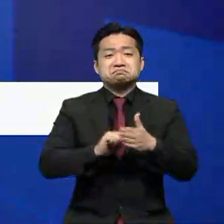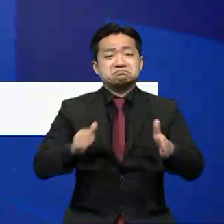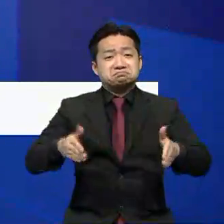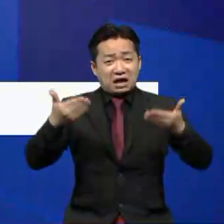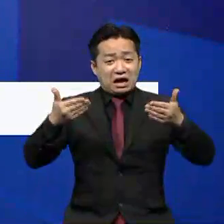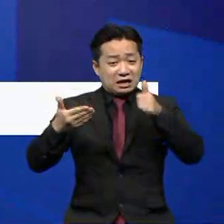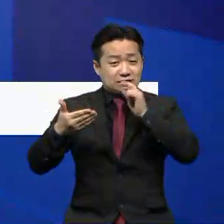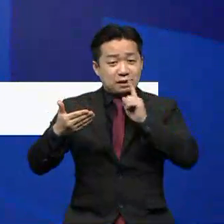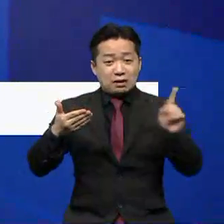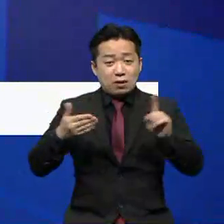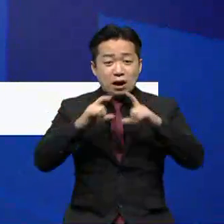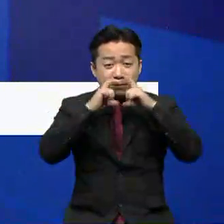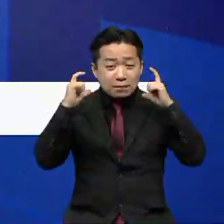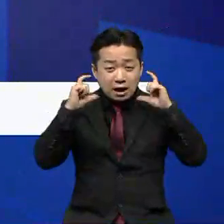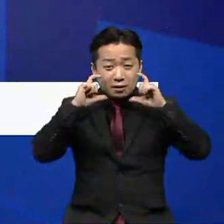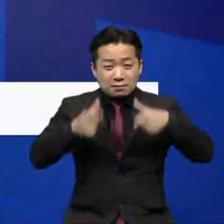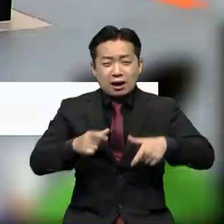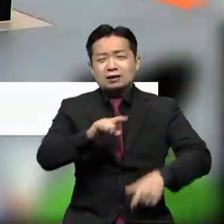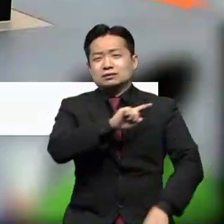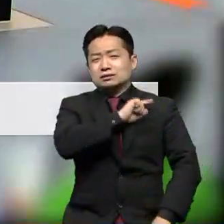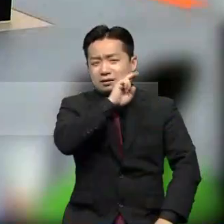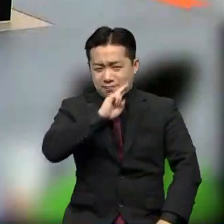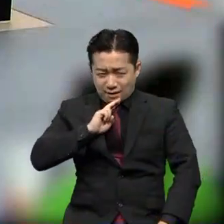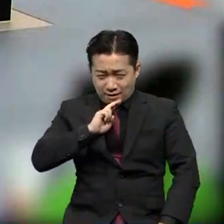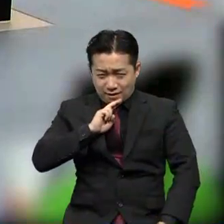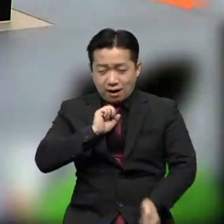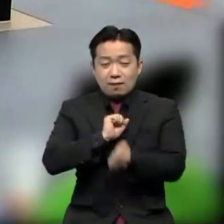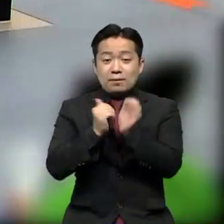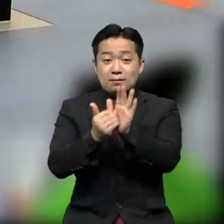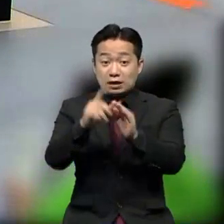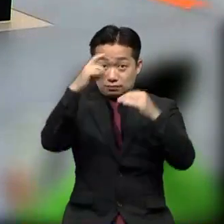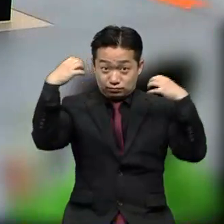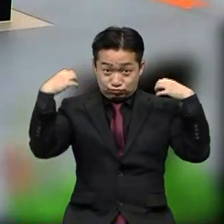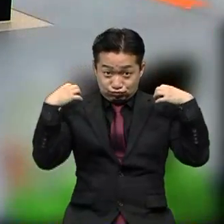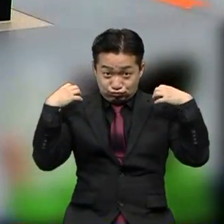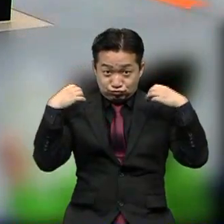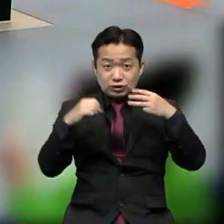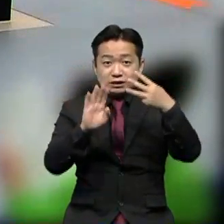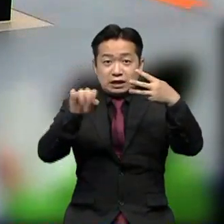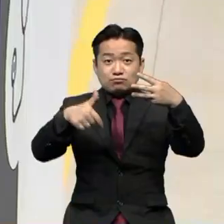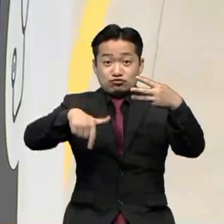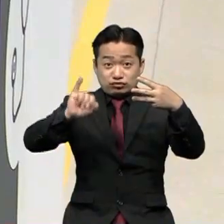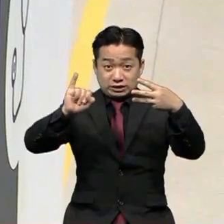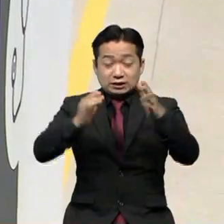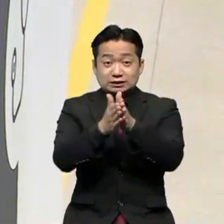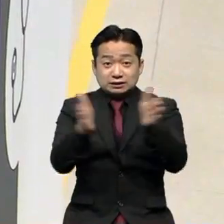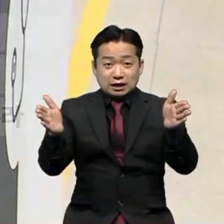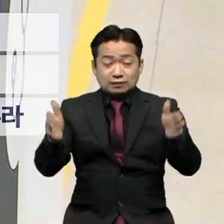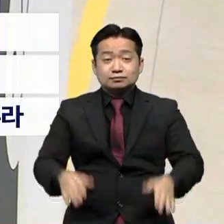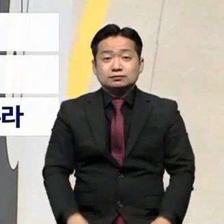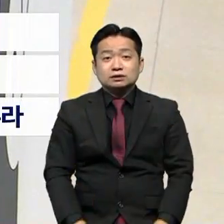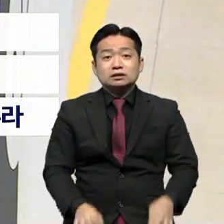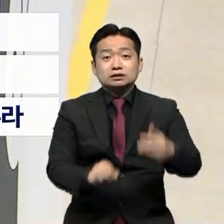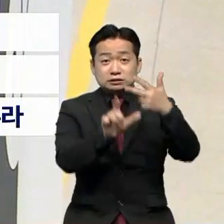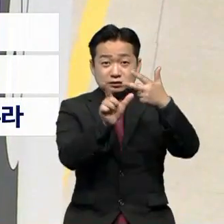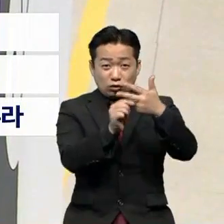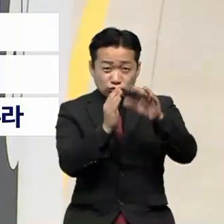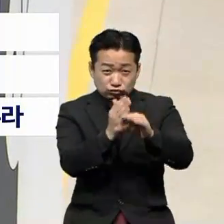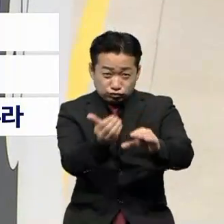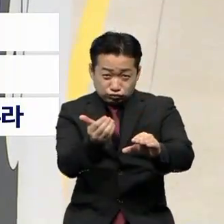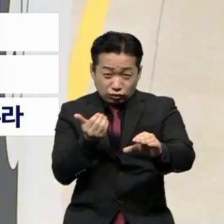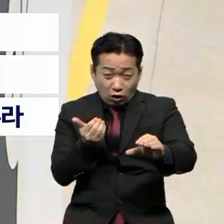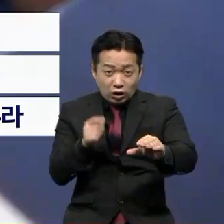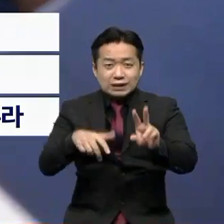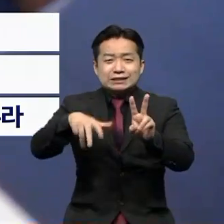특히 마스크 벗는 게 제일 좋고. 방역당국은 3분기 접종이 본격화하는 다음 달 중순 전까지는